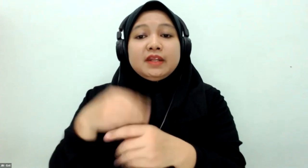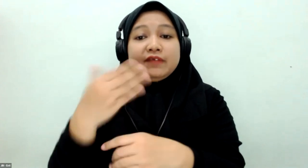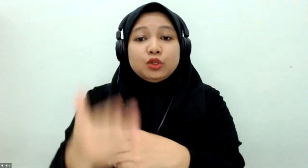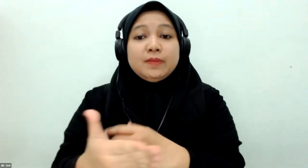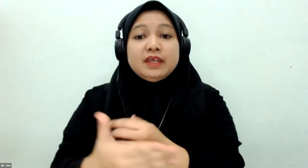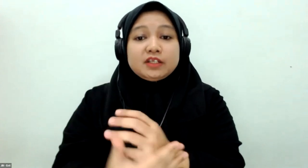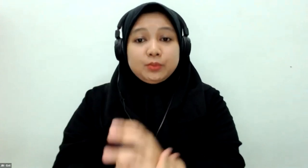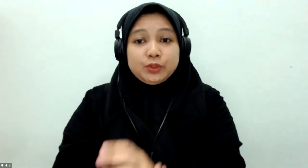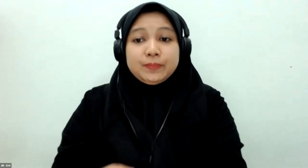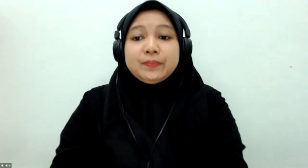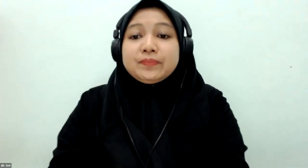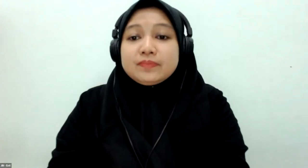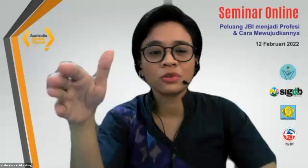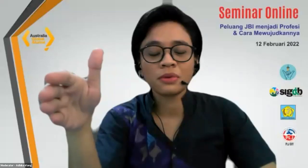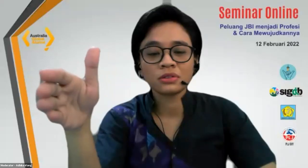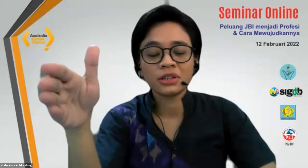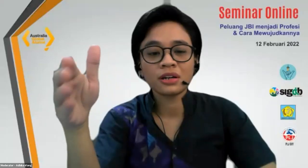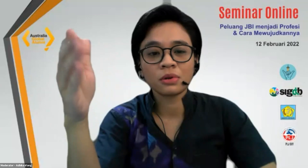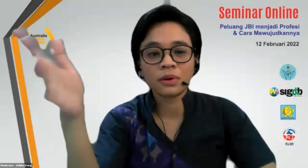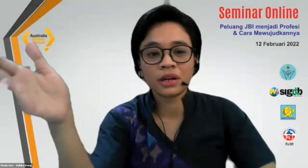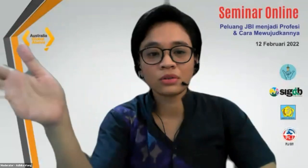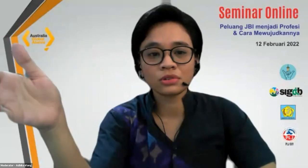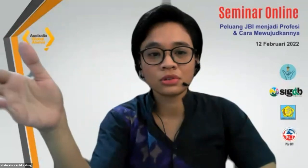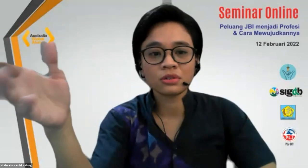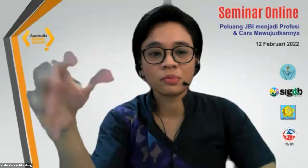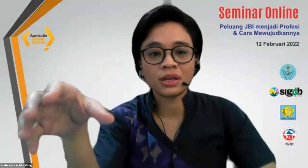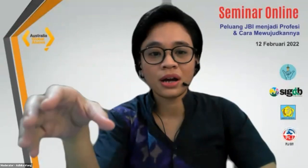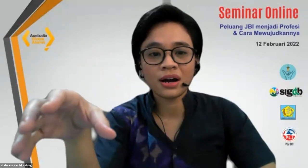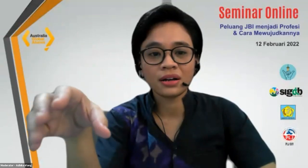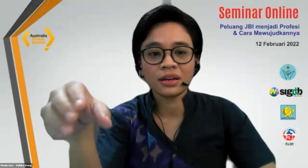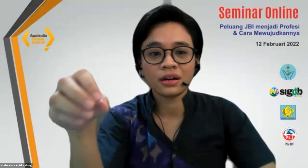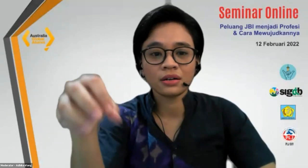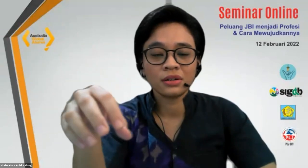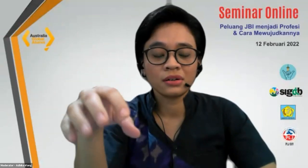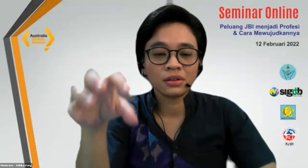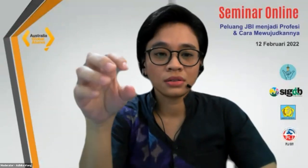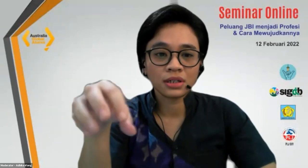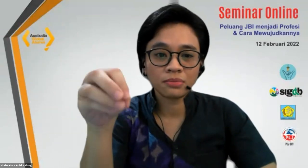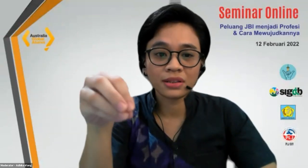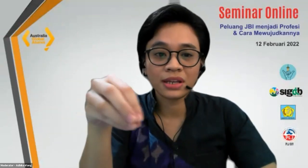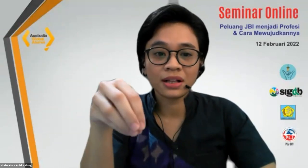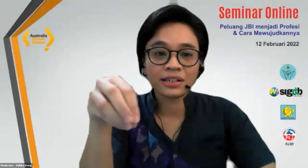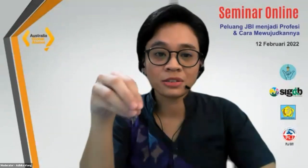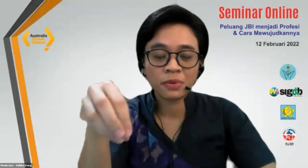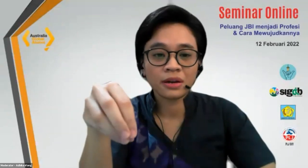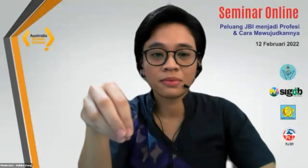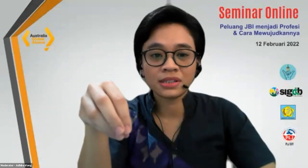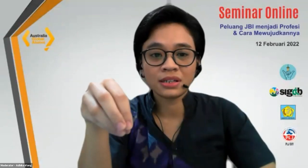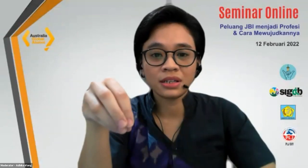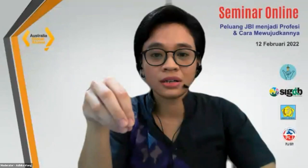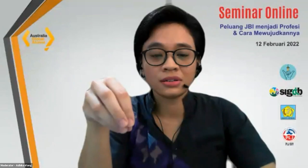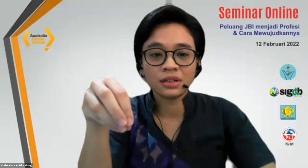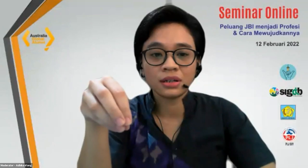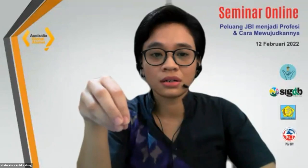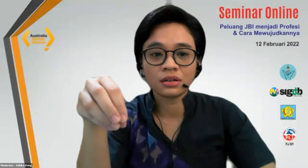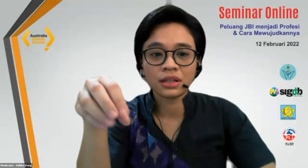pengujian terhadap individu djsebut itu mungkin maksudnya ada berbagai unsur atau pihak yang terlibat di LSP yang